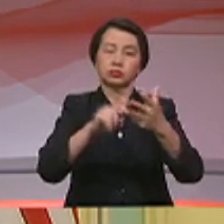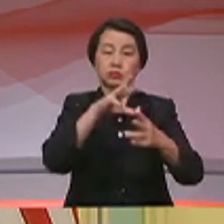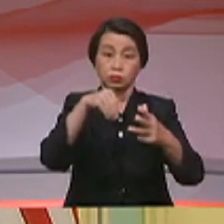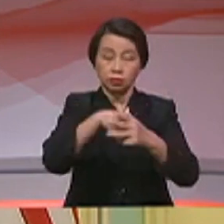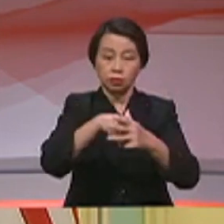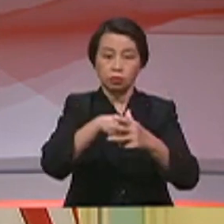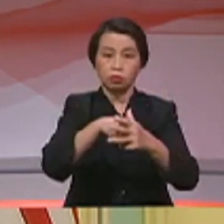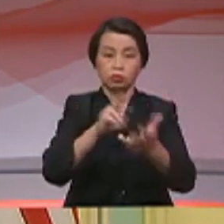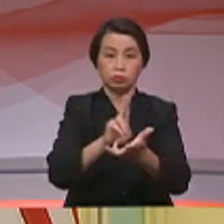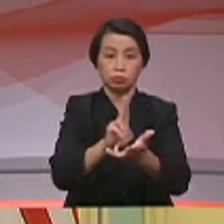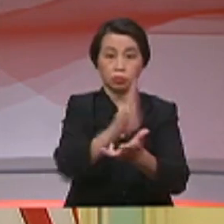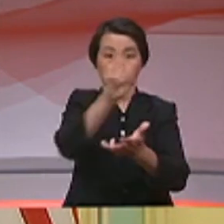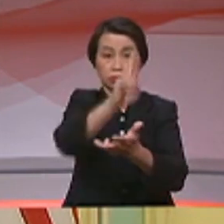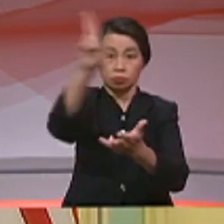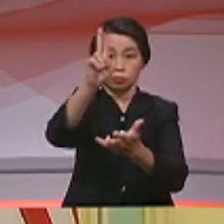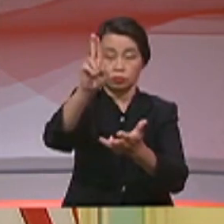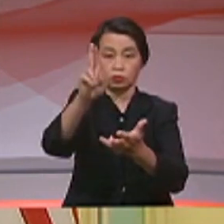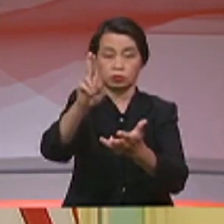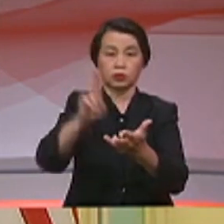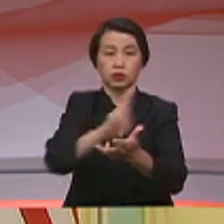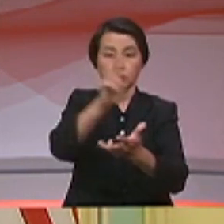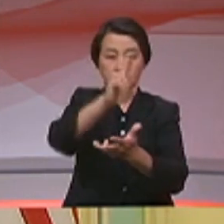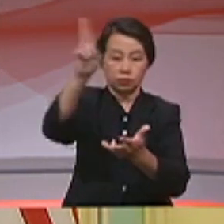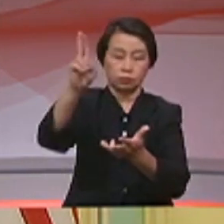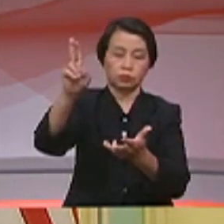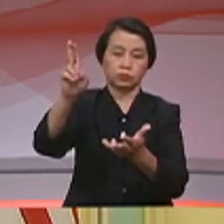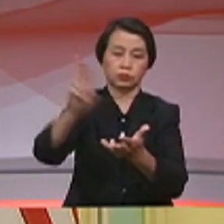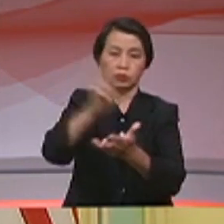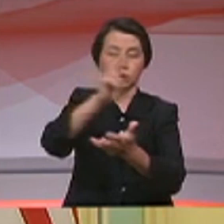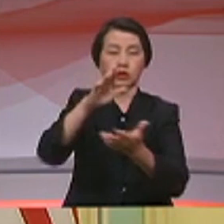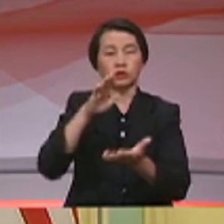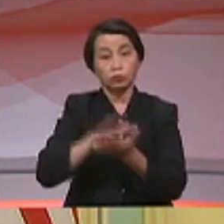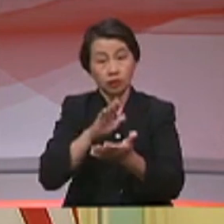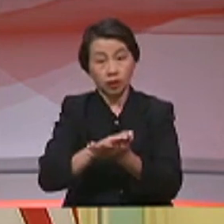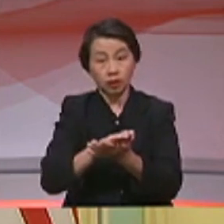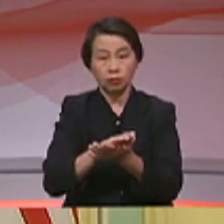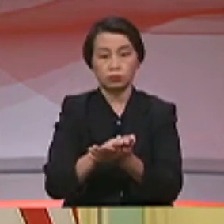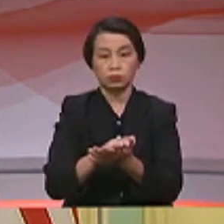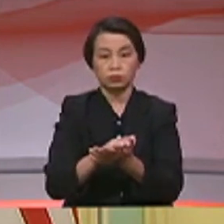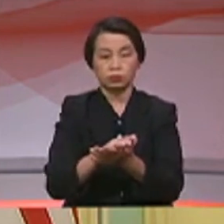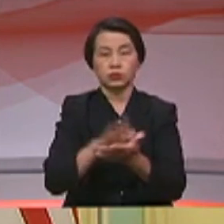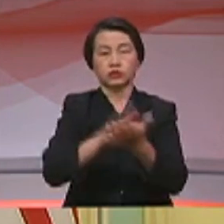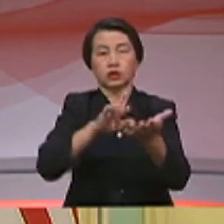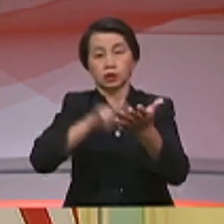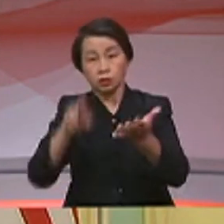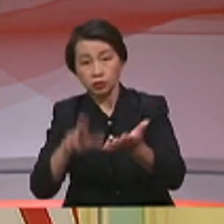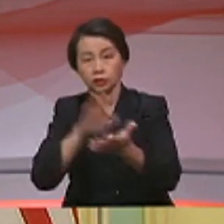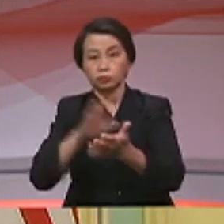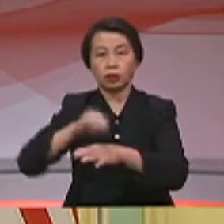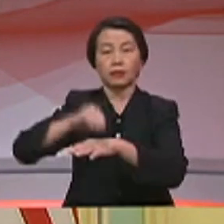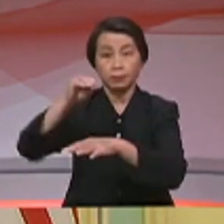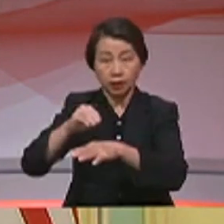termasuk institusi pengajian tinggi, institusi sekolah-sekolah, sekolah rendah, sekolah